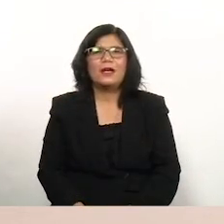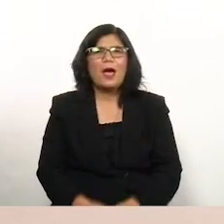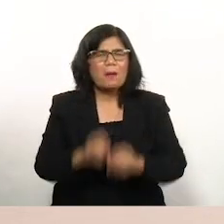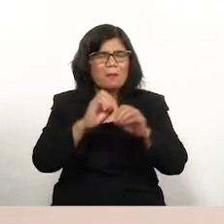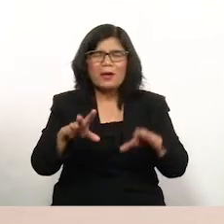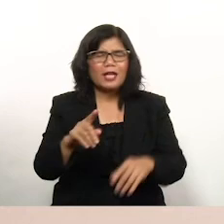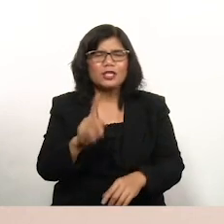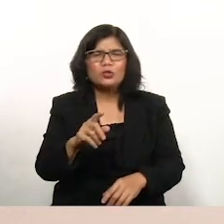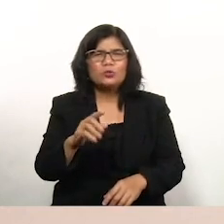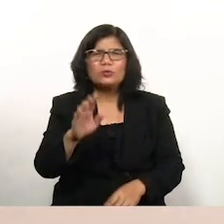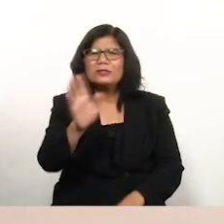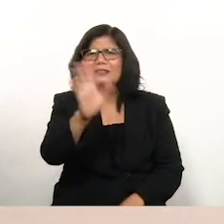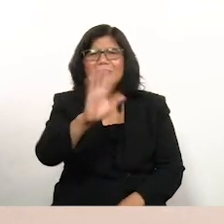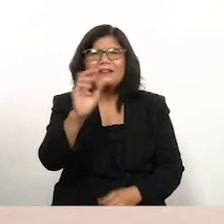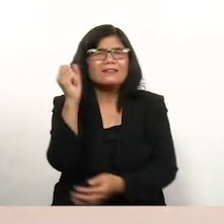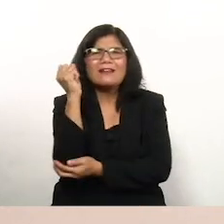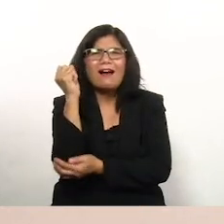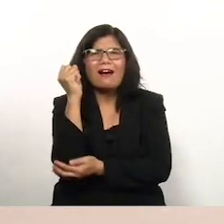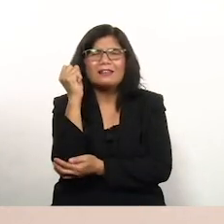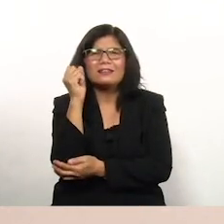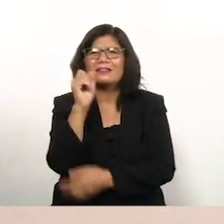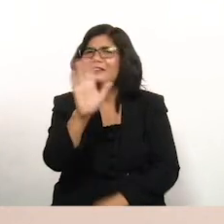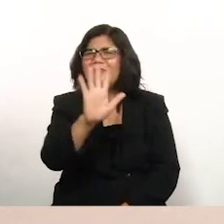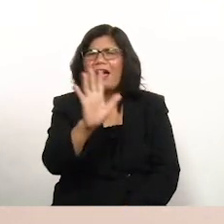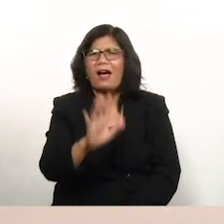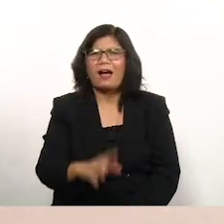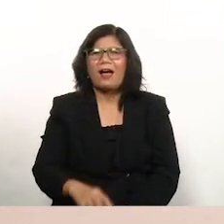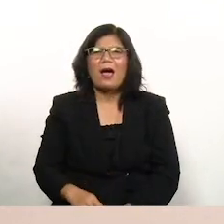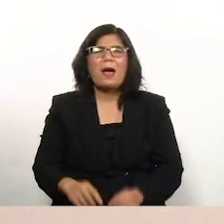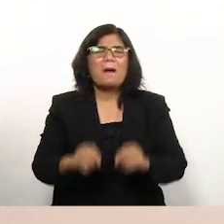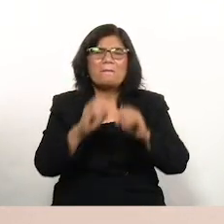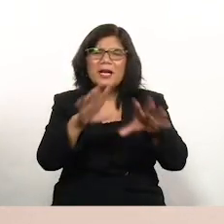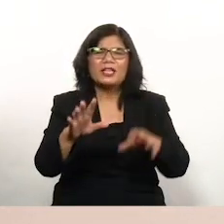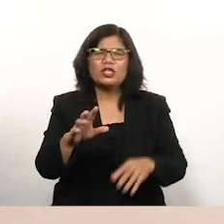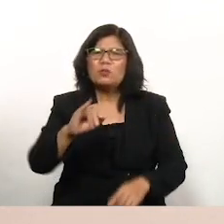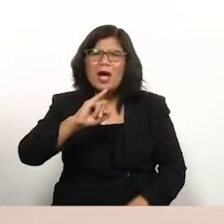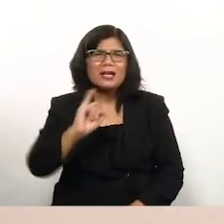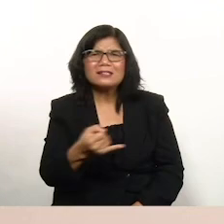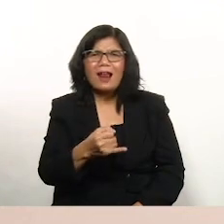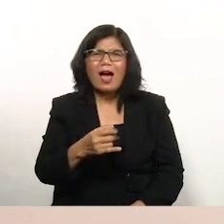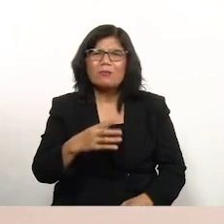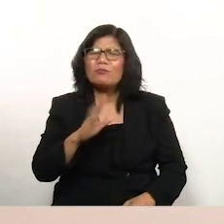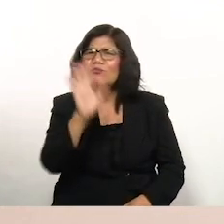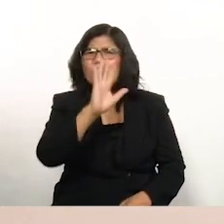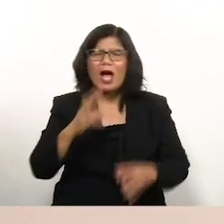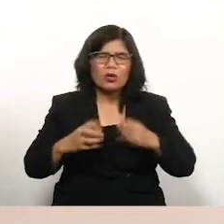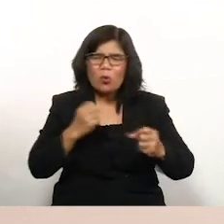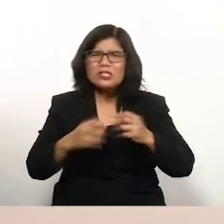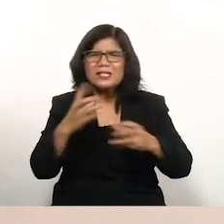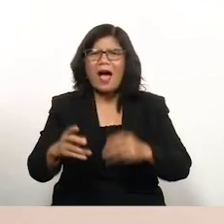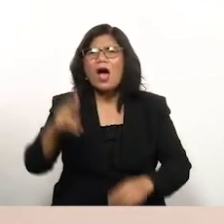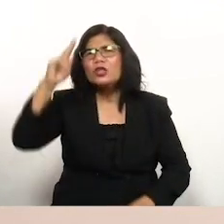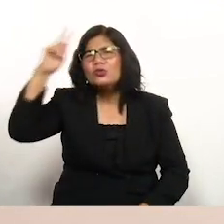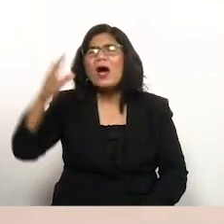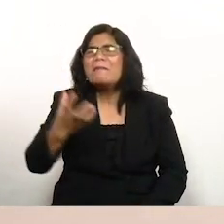Hai berkat itu bukan jahat Hai berkat itu bukan kesalahan berkat itu bukan dosa Tuhan mau kita diberkati